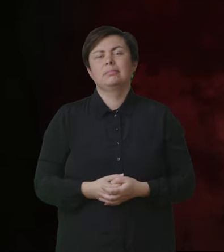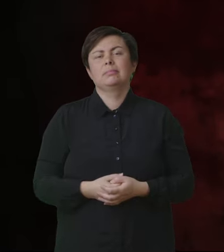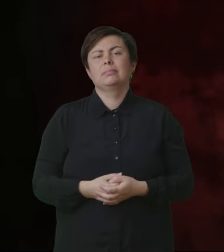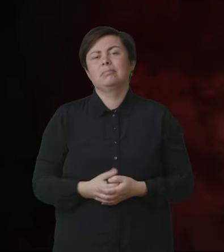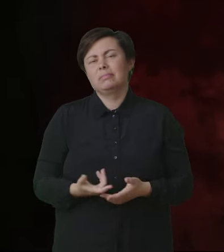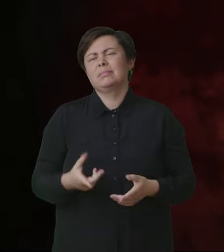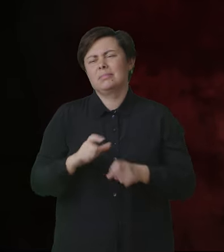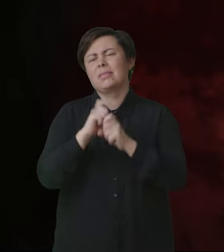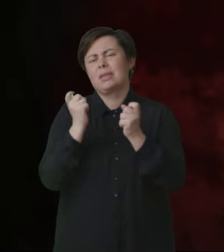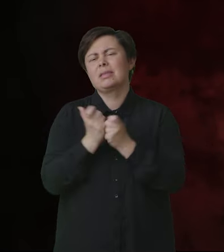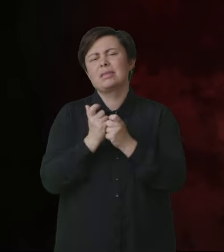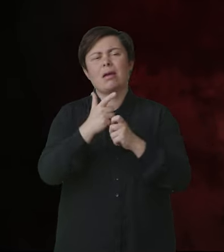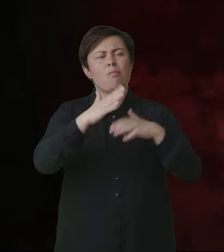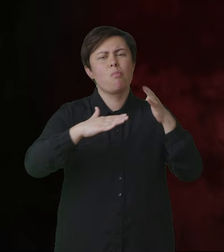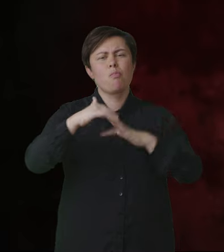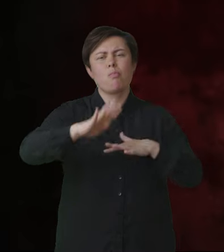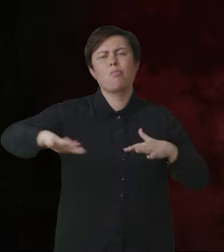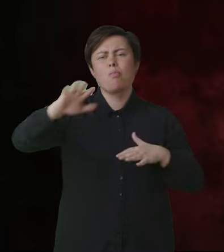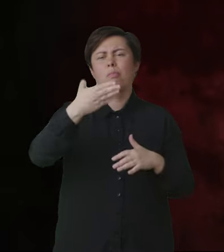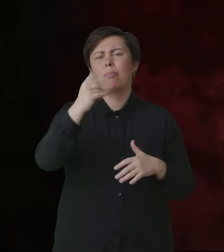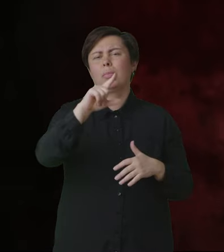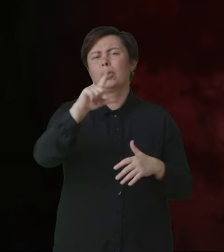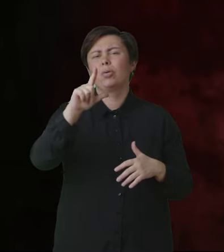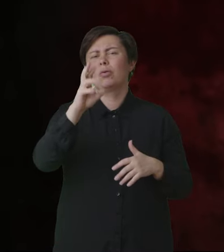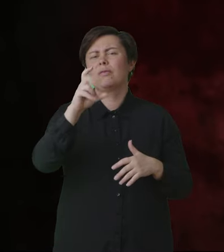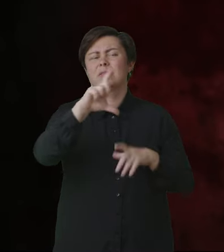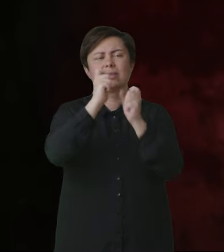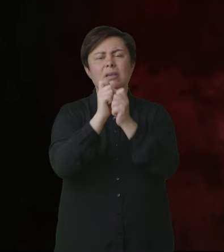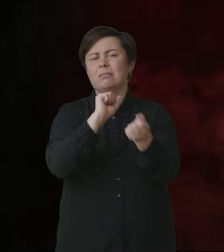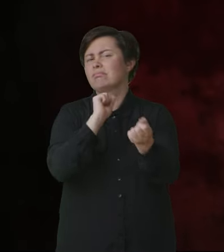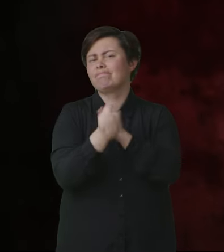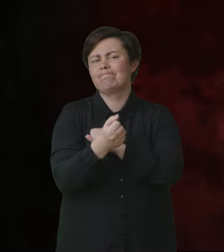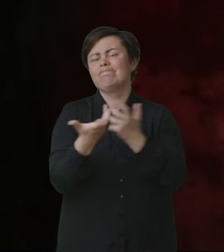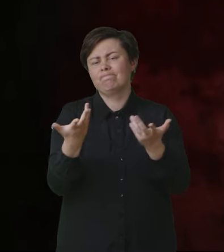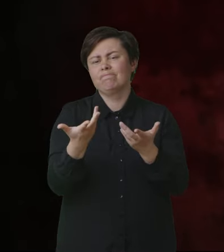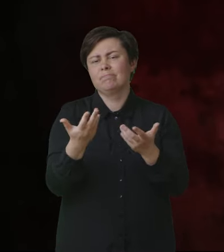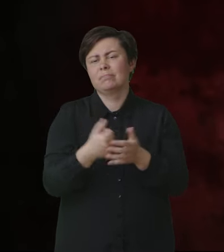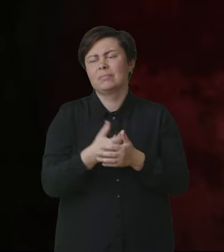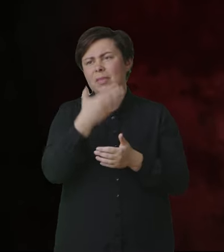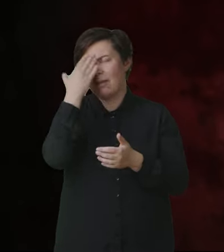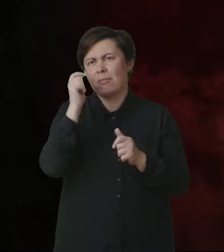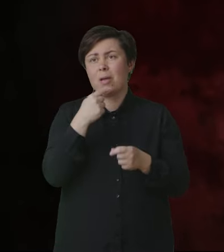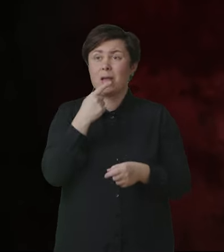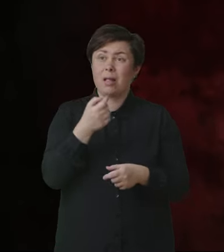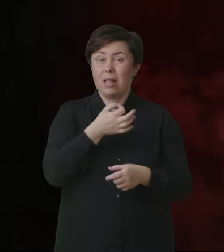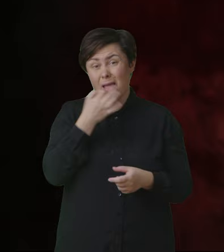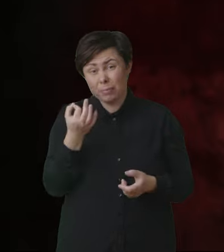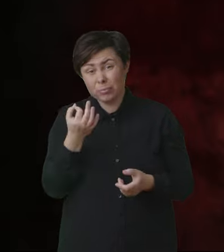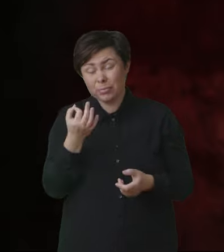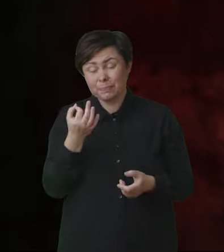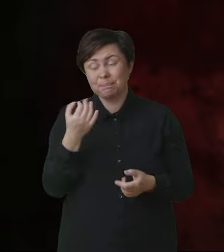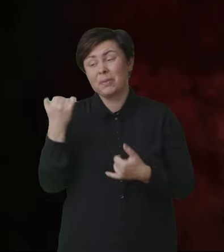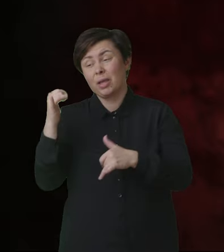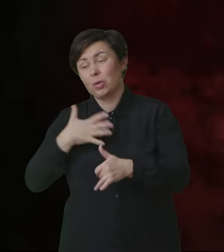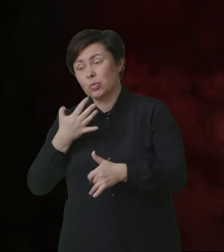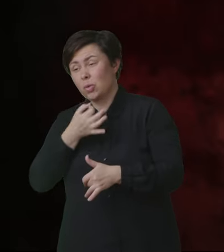No i cała ta struktura w Miłkowicach się zmieniła bardzo. No nie wiem, jak to by powiedzieć, czy na lepsze. No jednym na